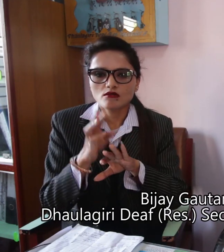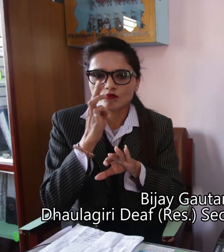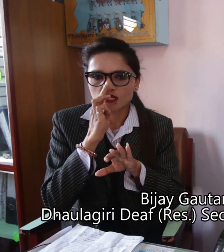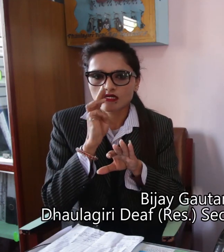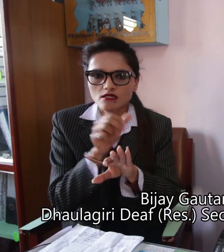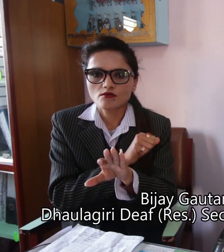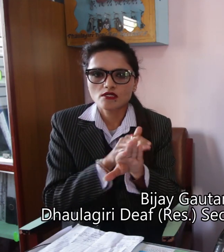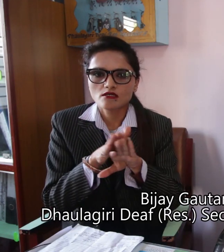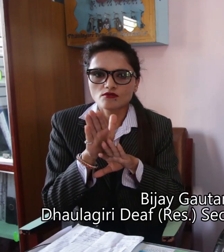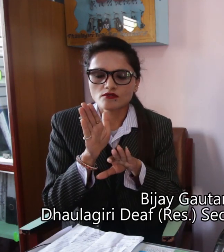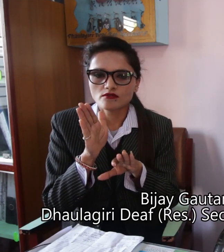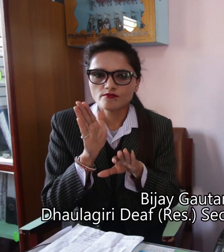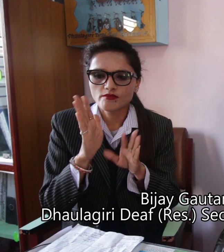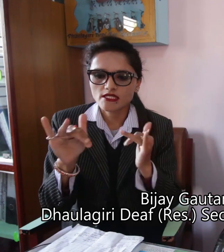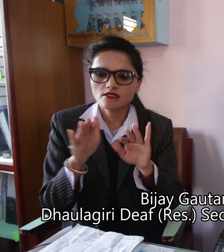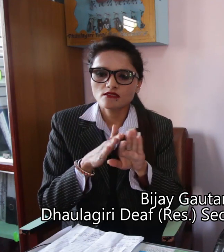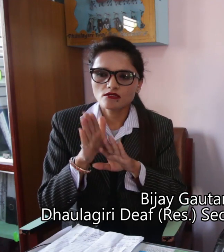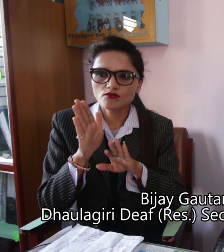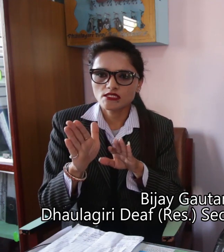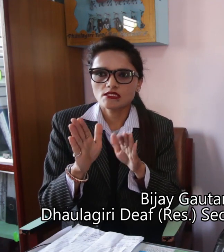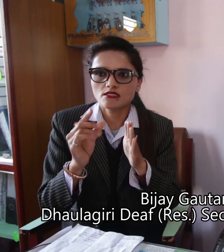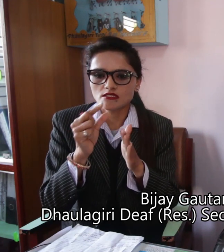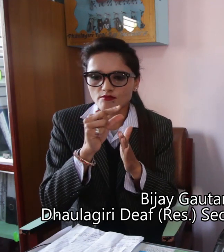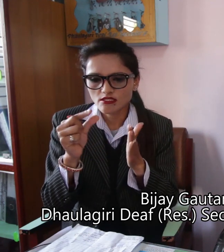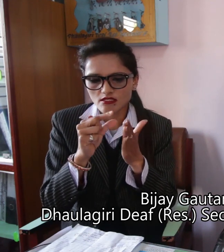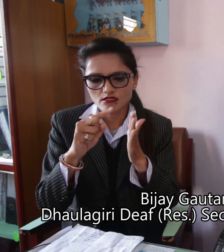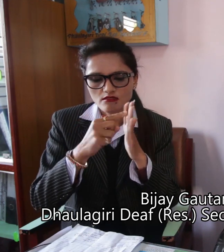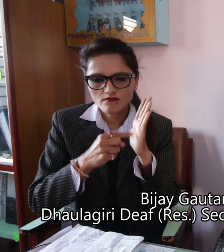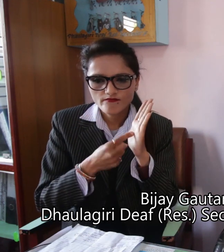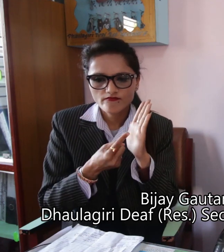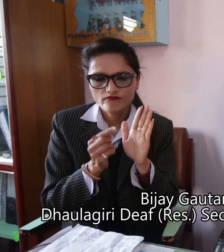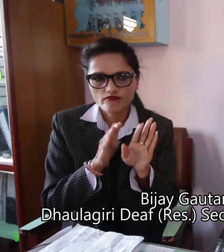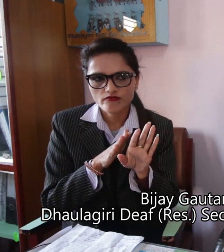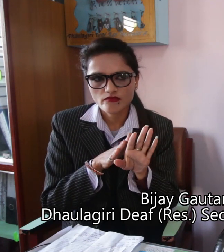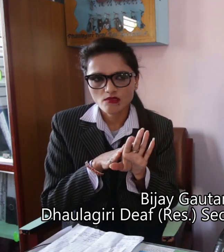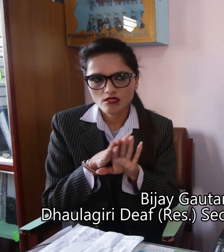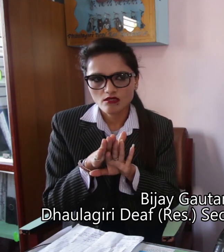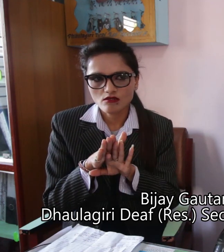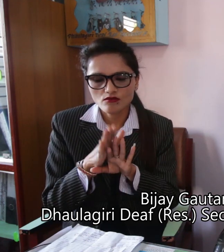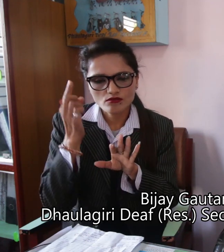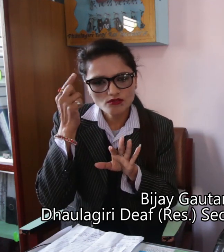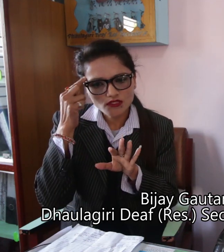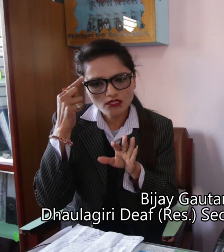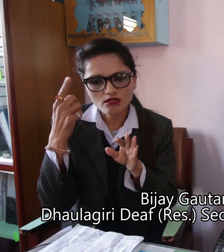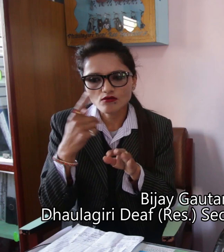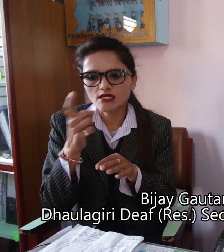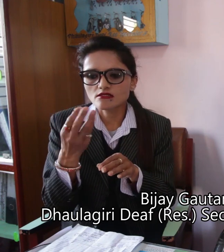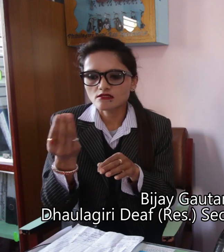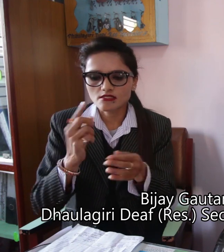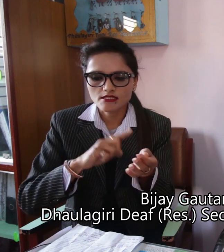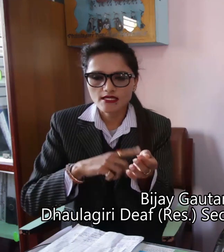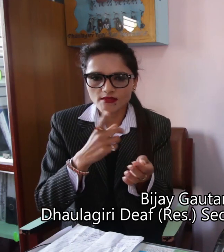एंगे SPEAKो छागतां